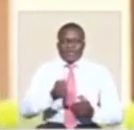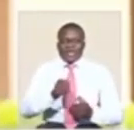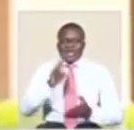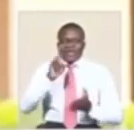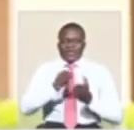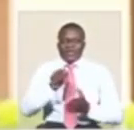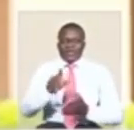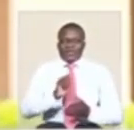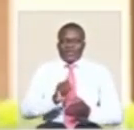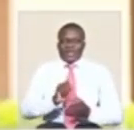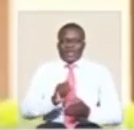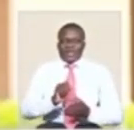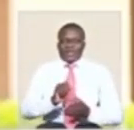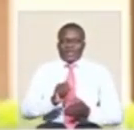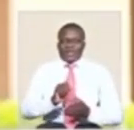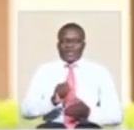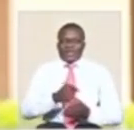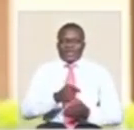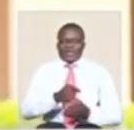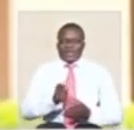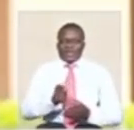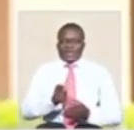M23. N'est pas le M23, je suis désolé.